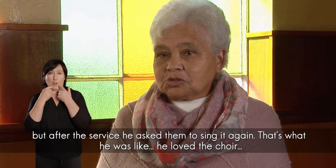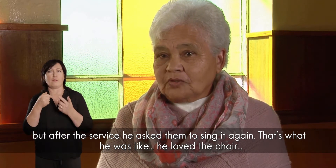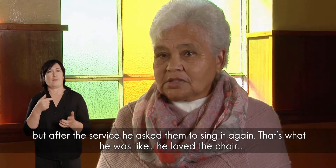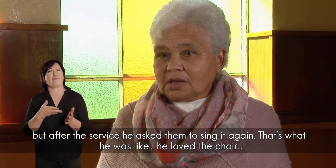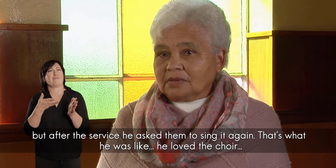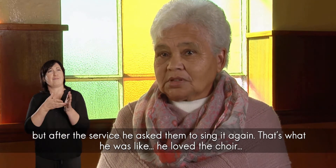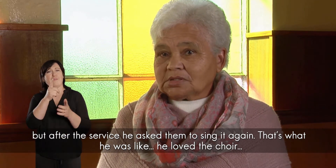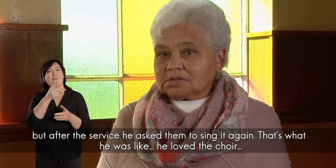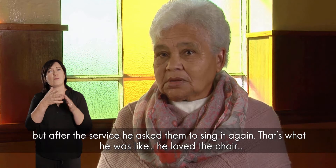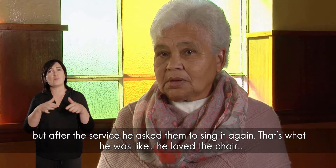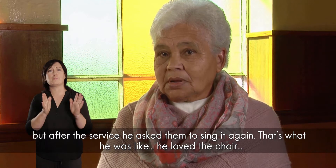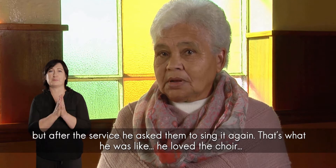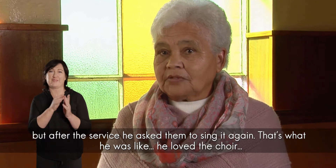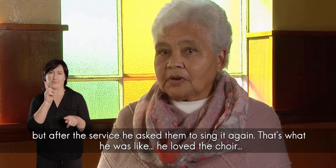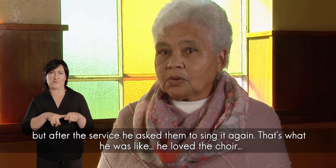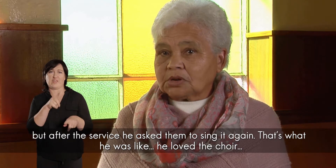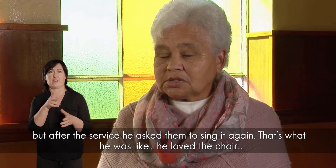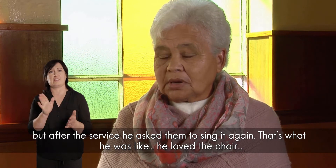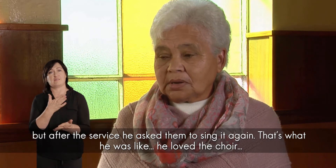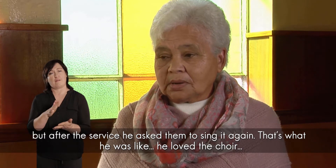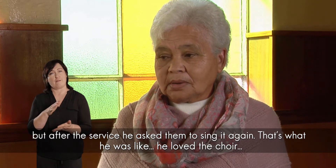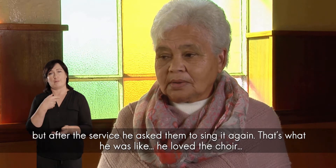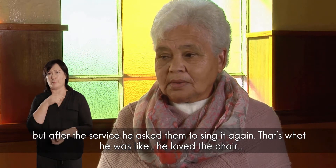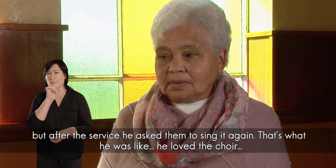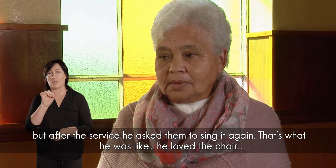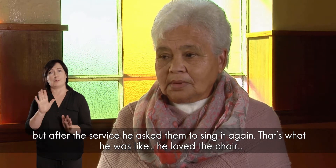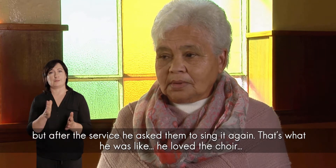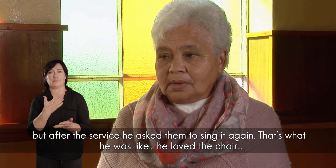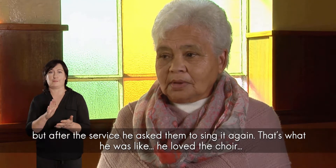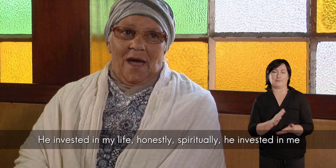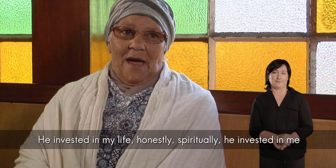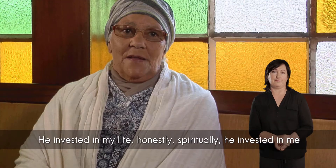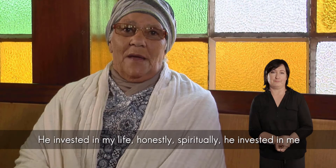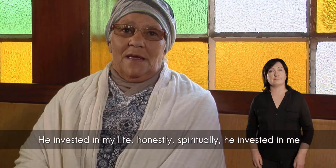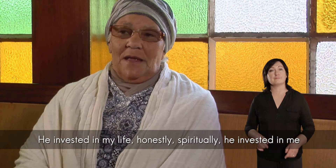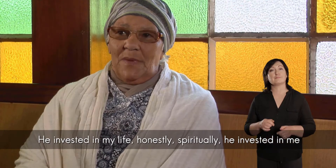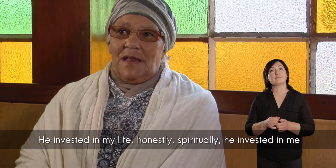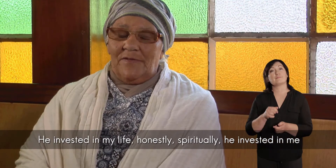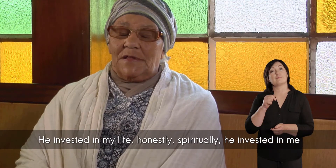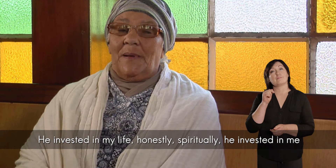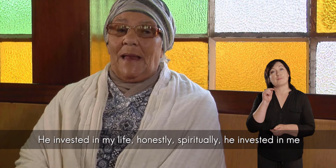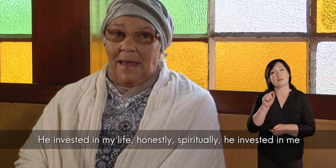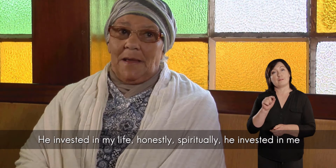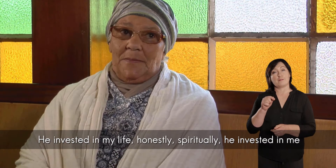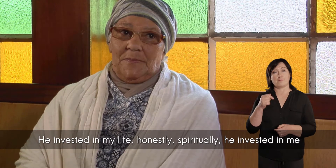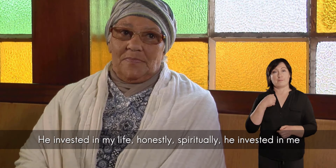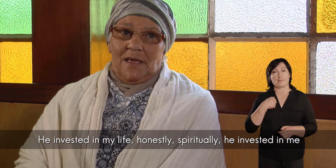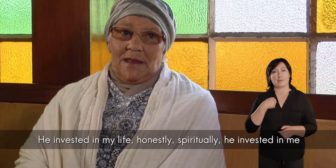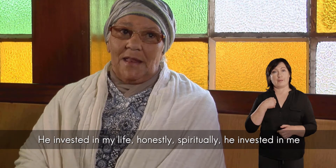so was hy gewees lieve koersang hy te uit uit in my lewe te bele